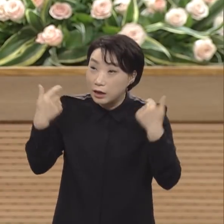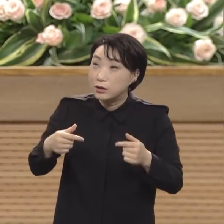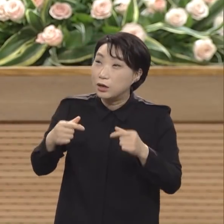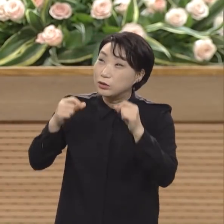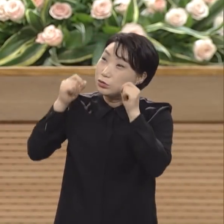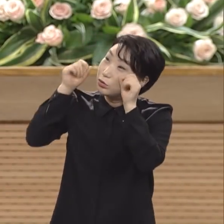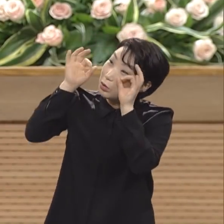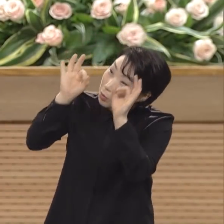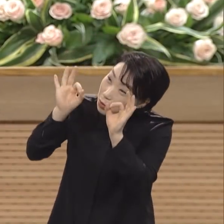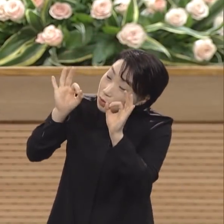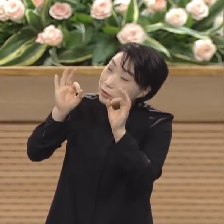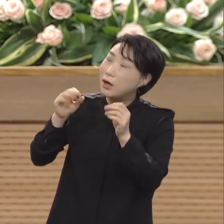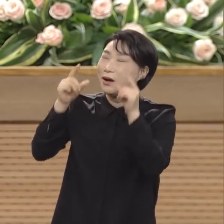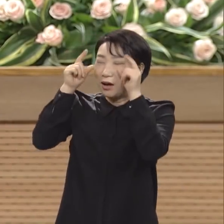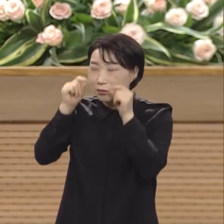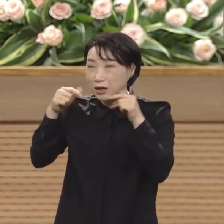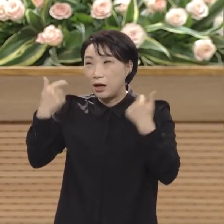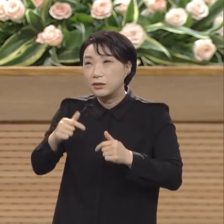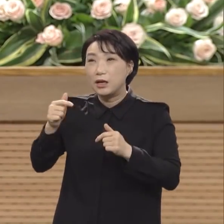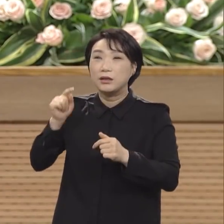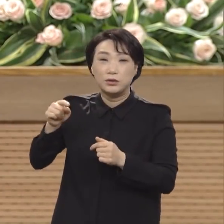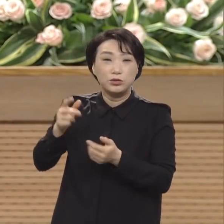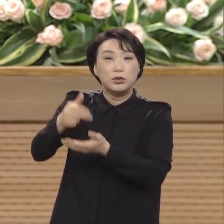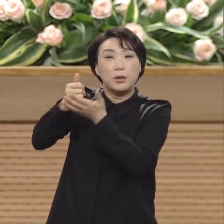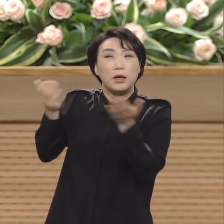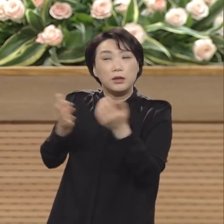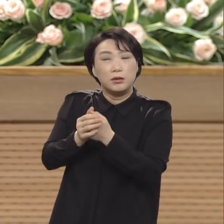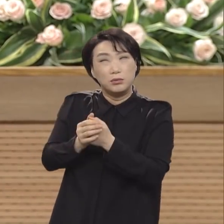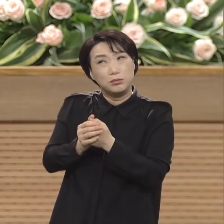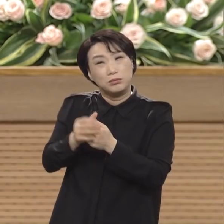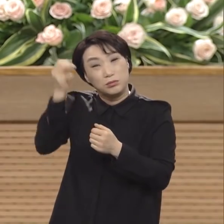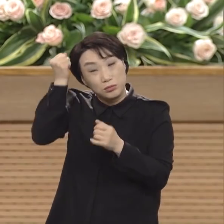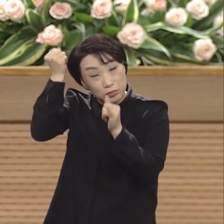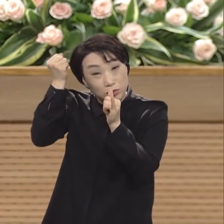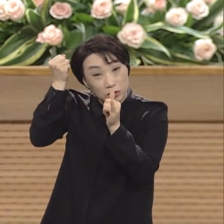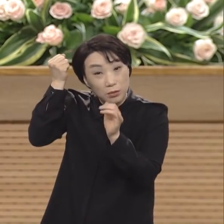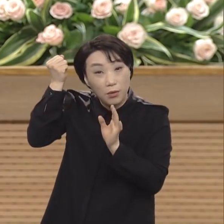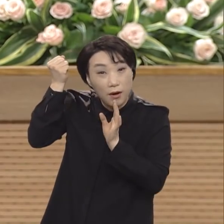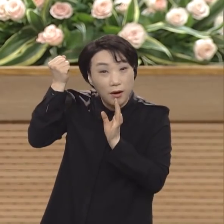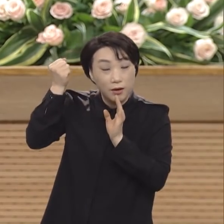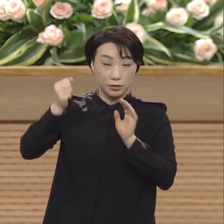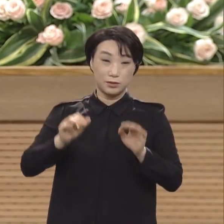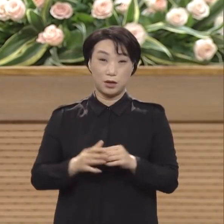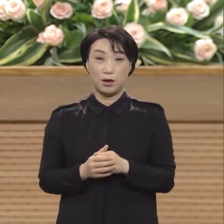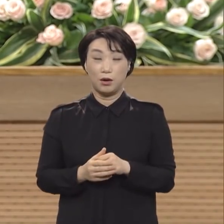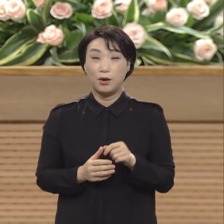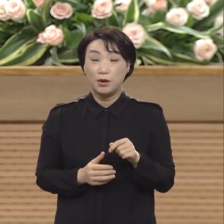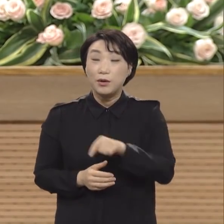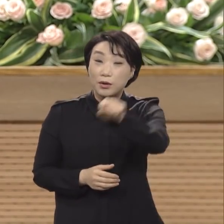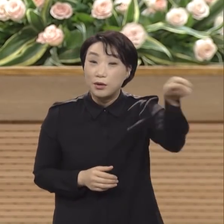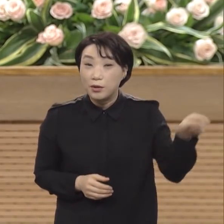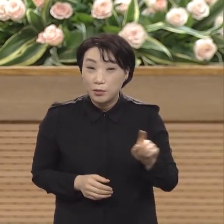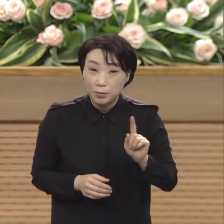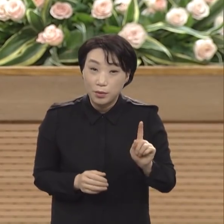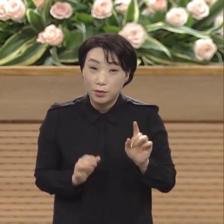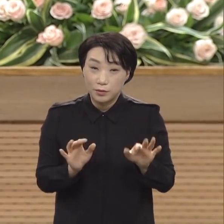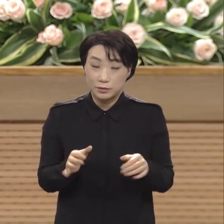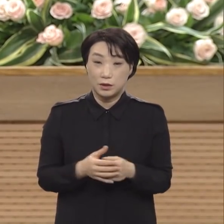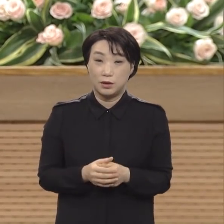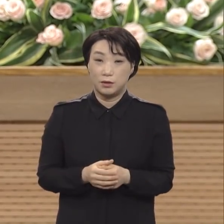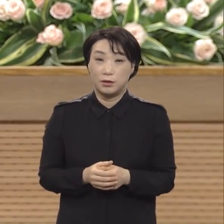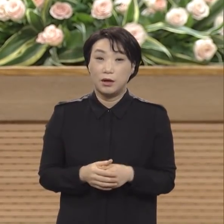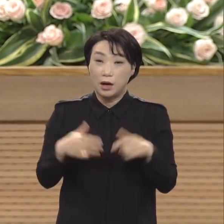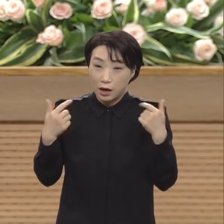뜨나 감으나 그 사실이 보이는 거예요. 그러니까 어찌할 수 없이